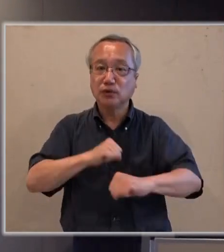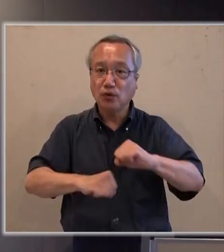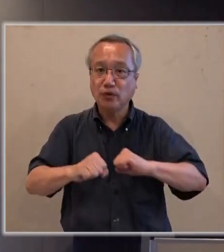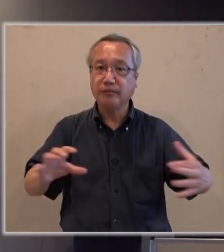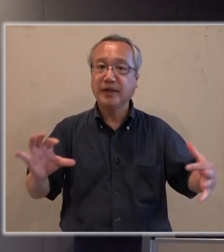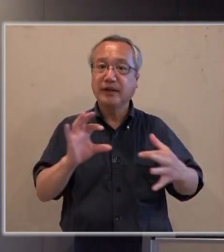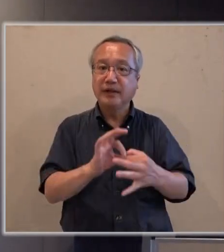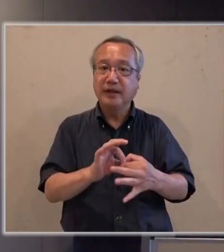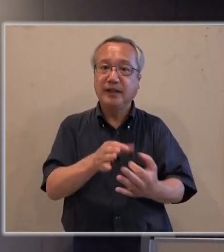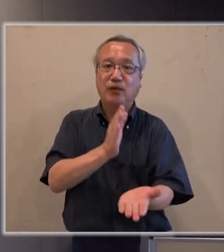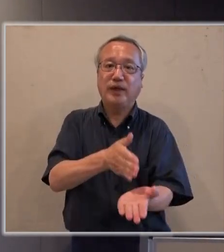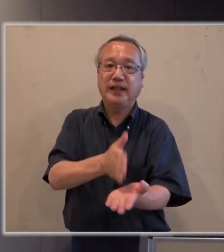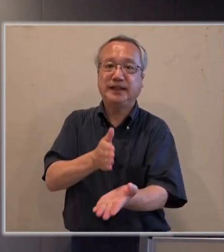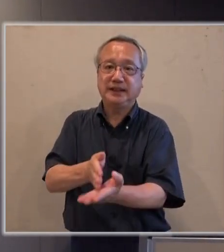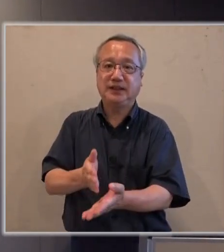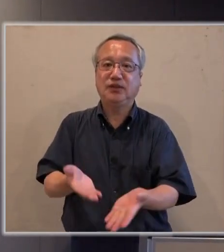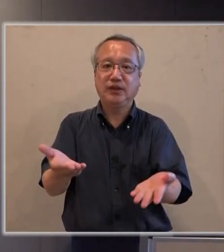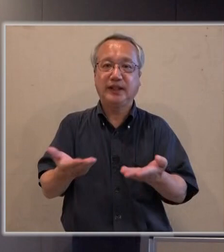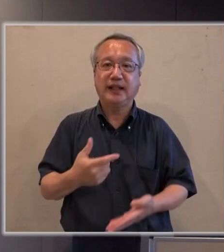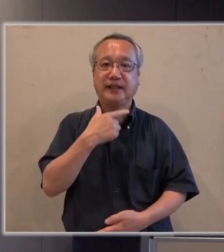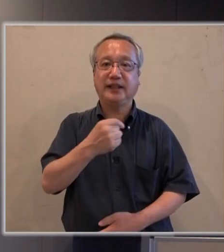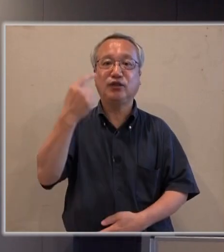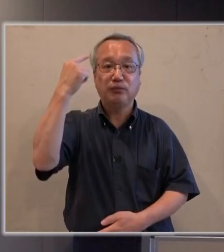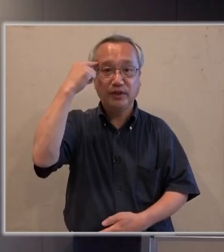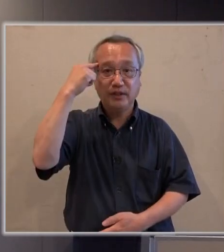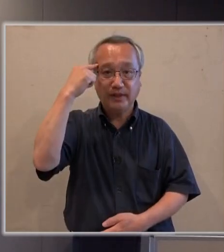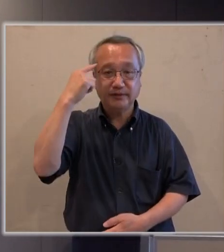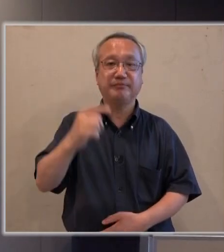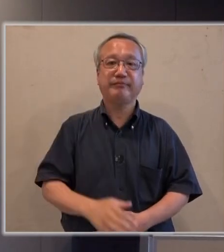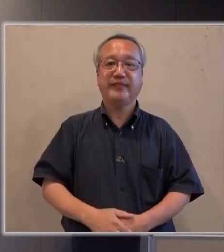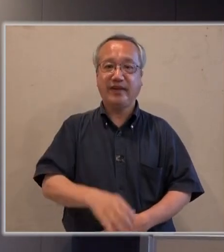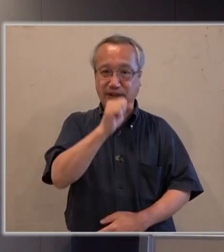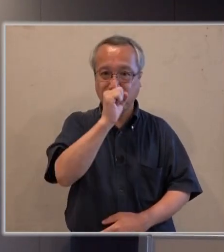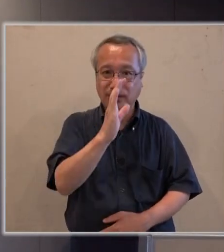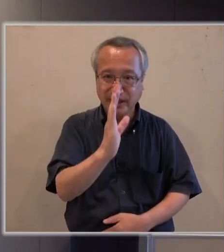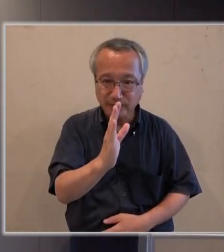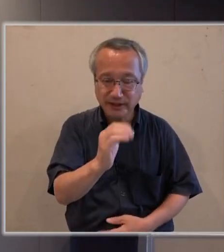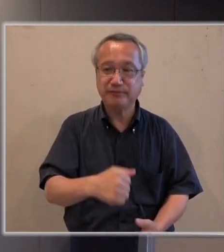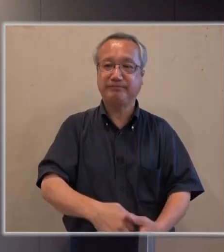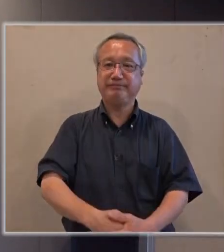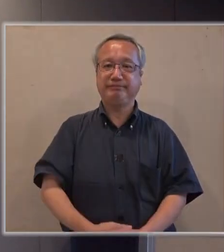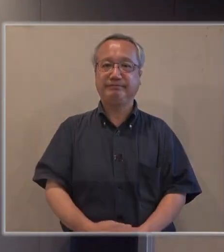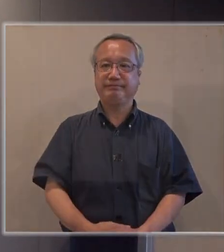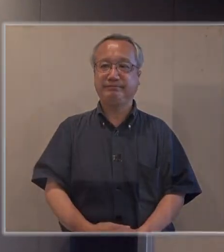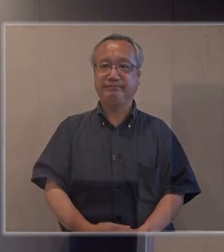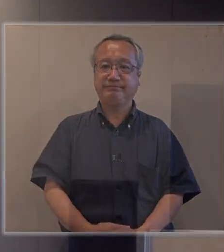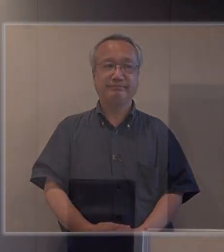け合わせてお話をしていただきたいというふうに思っています。それではよろしくお願いします。